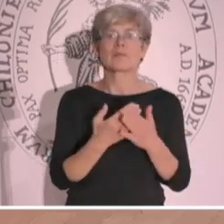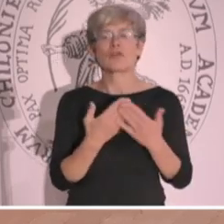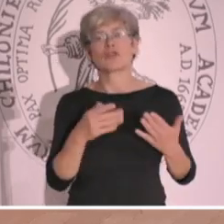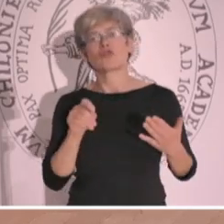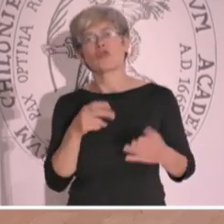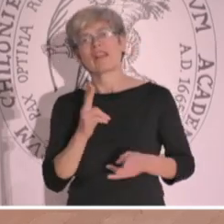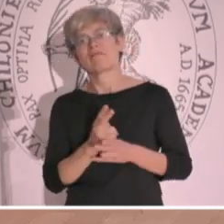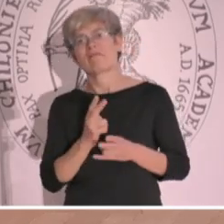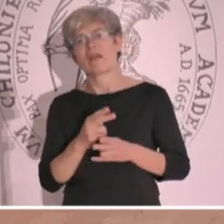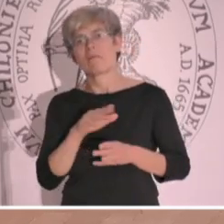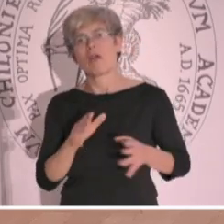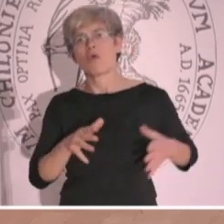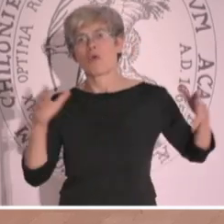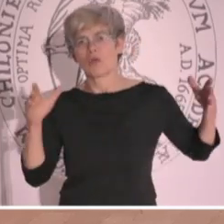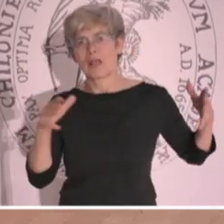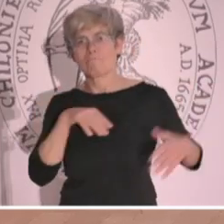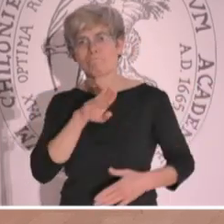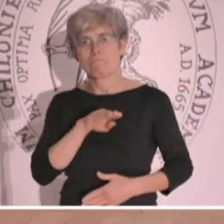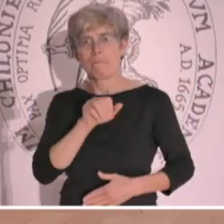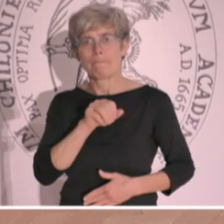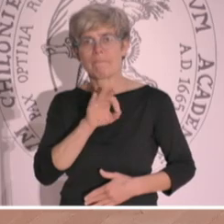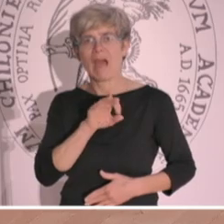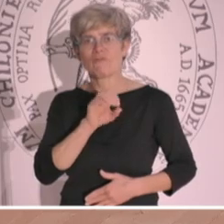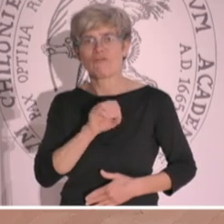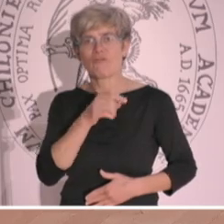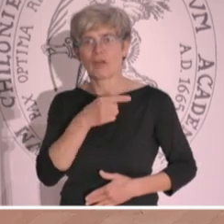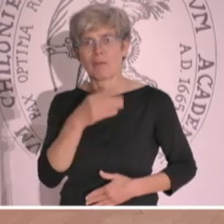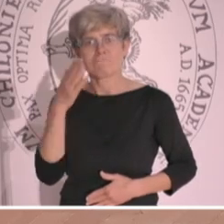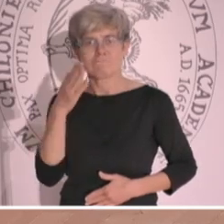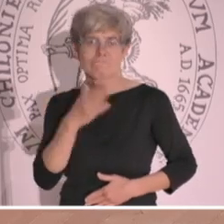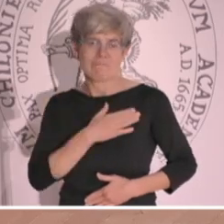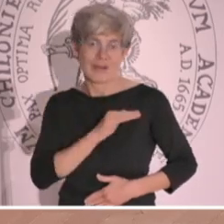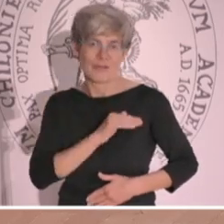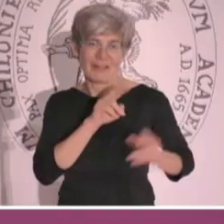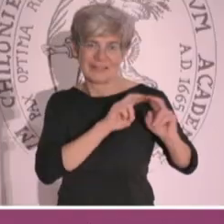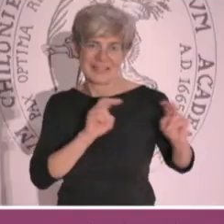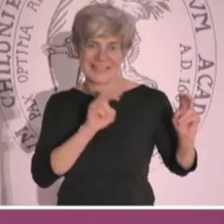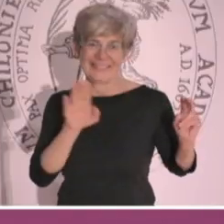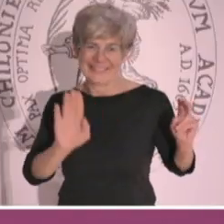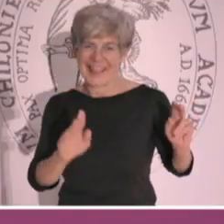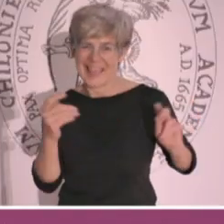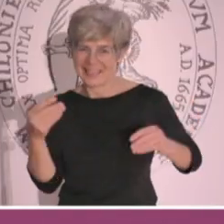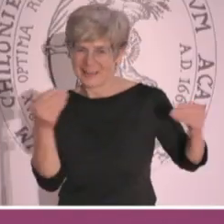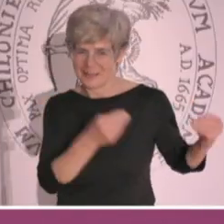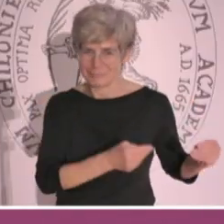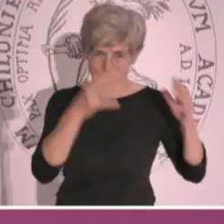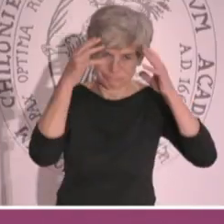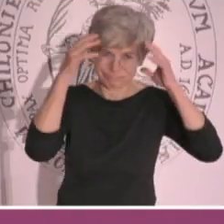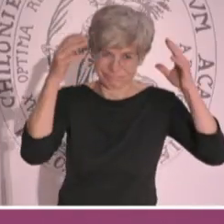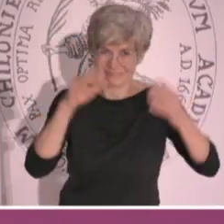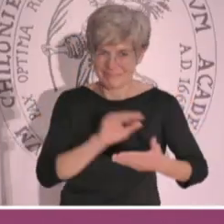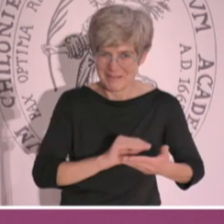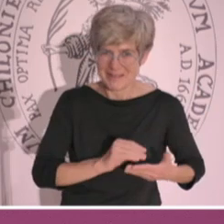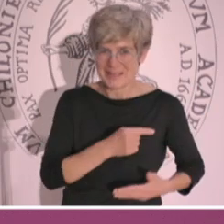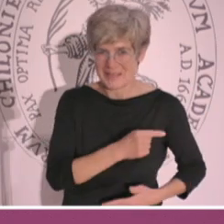BAföG. Da bearbeiten meine KollegInnen im Moment ihre Anträge. Gerade zu Studienbeginn ist da immer sehr viel los.